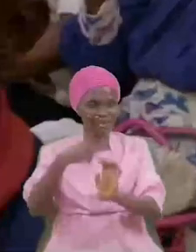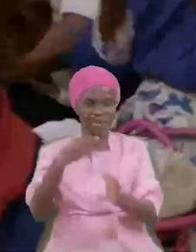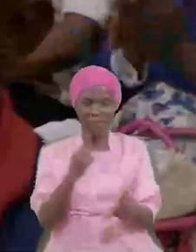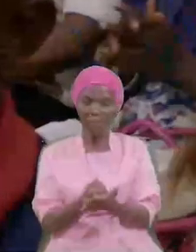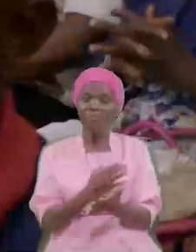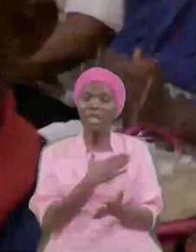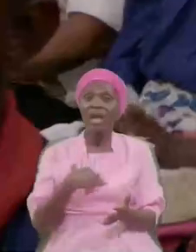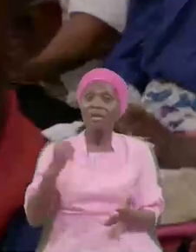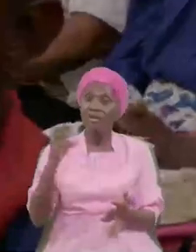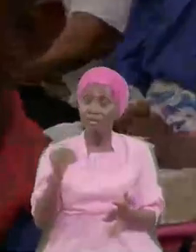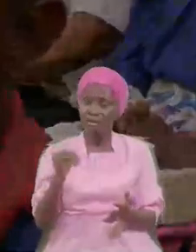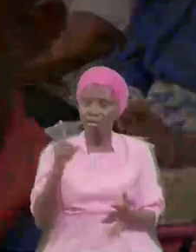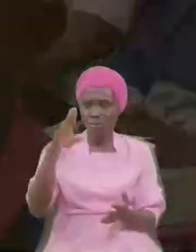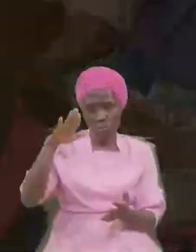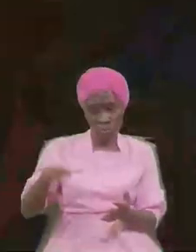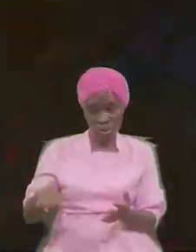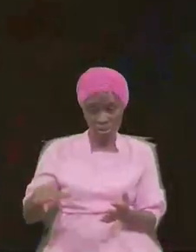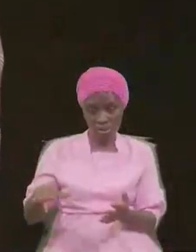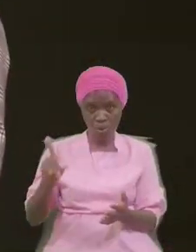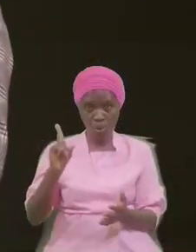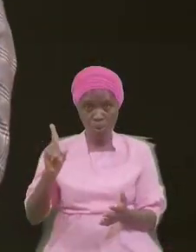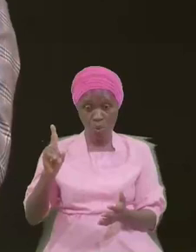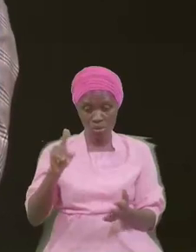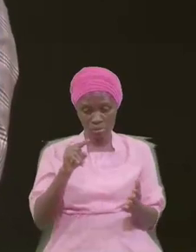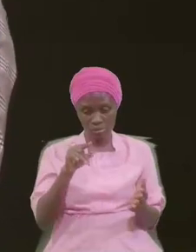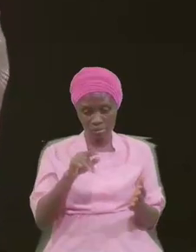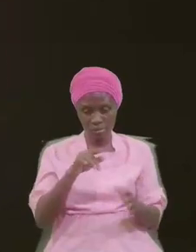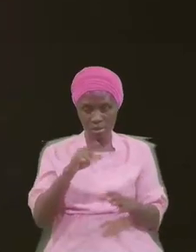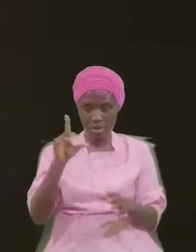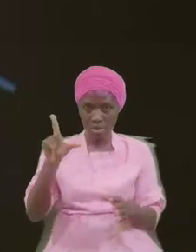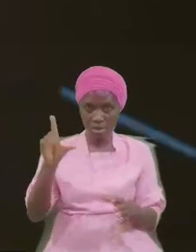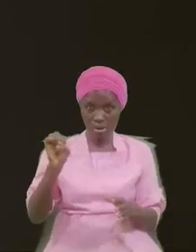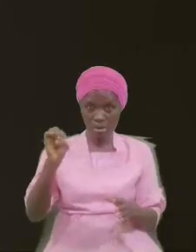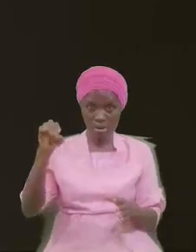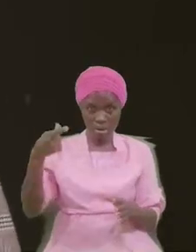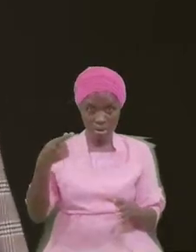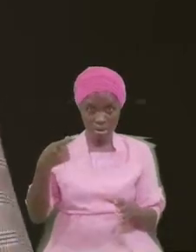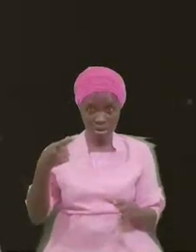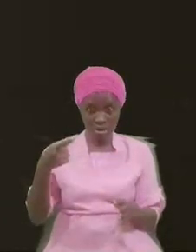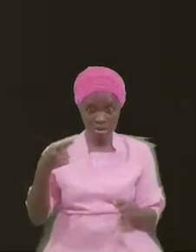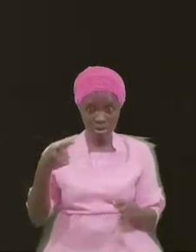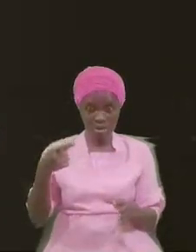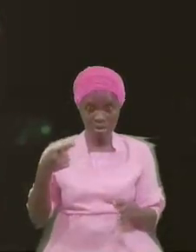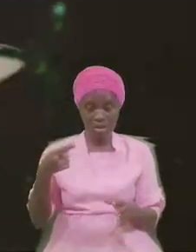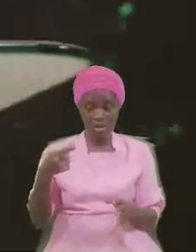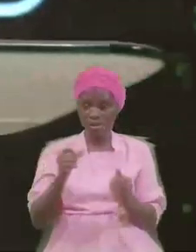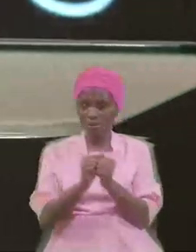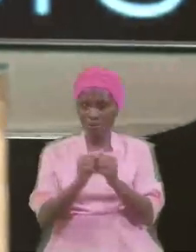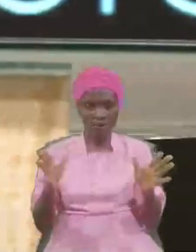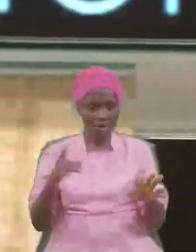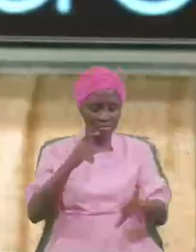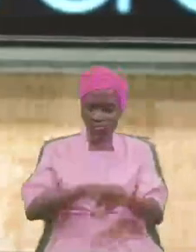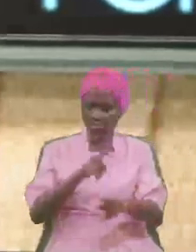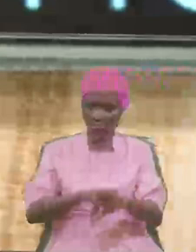se passer ici ce jour. Et puis cet enfant qui a une jambe sans os. Une